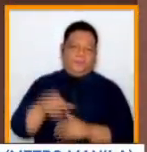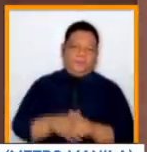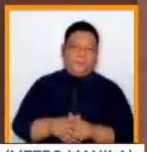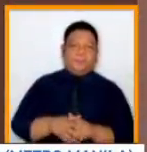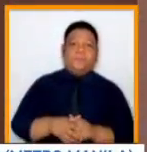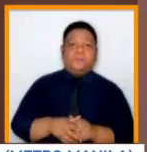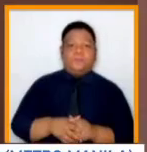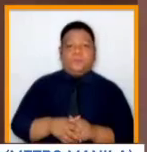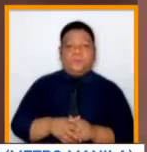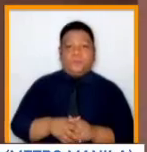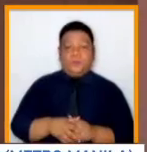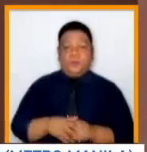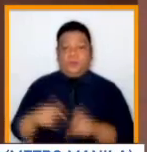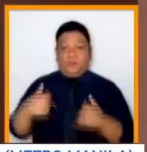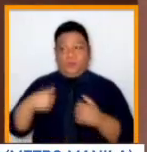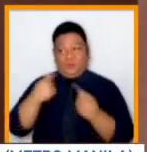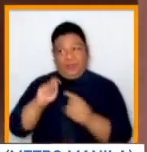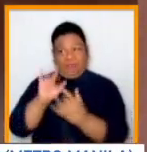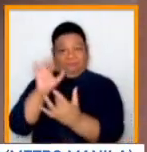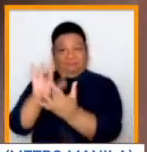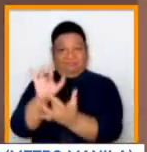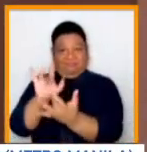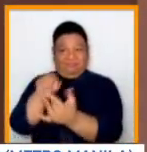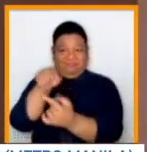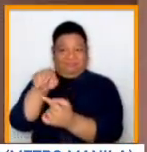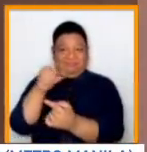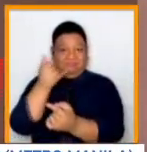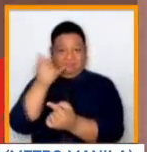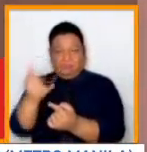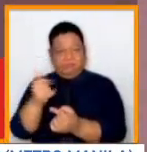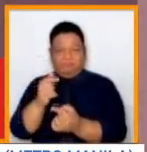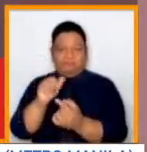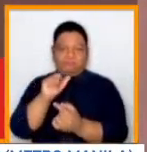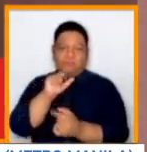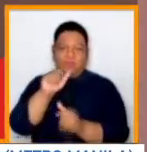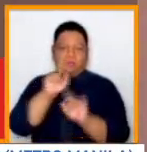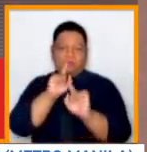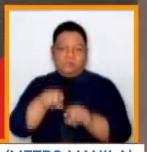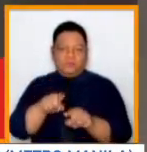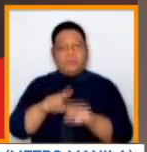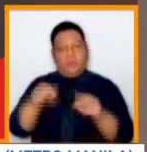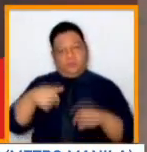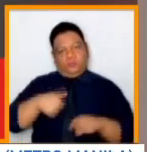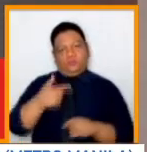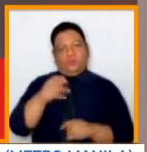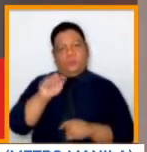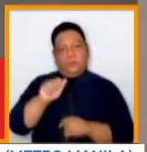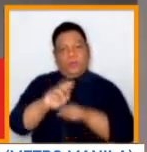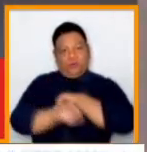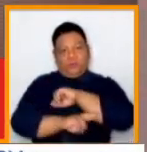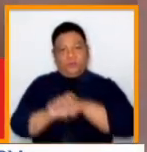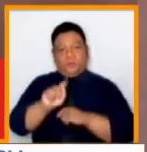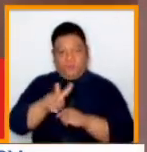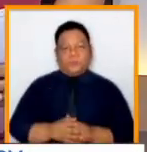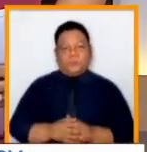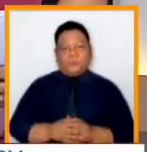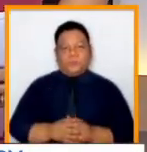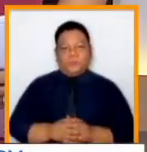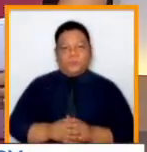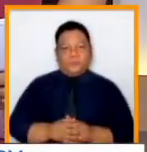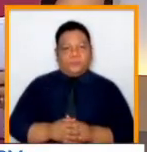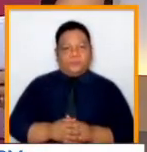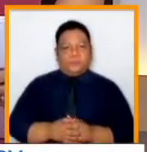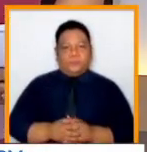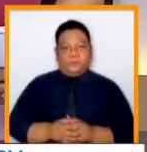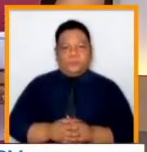ang mobile number ng nasabing DepEd official, ngunit bukas ang GMA Regional TV sa kanyang panig.